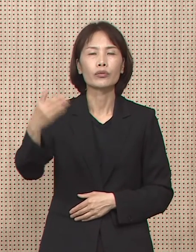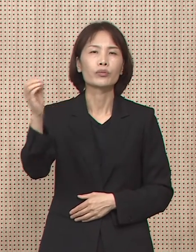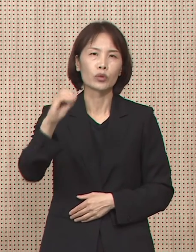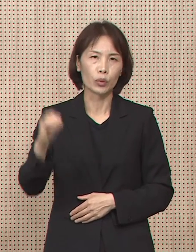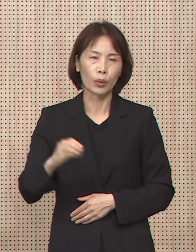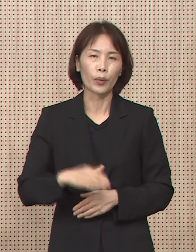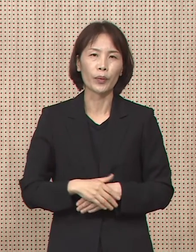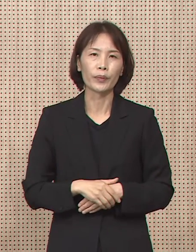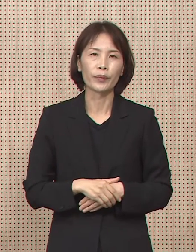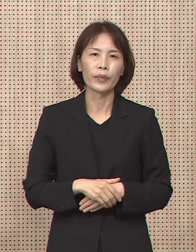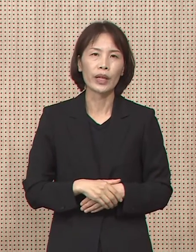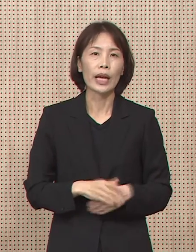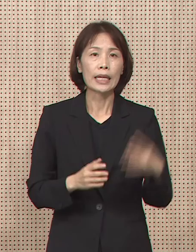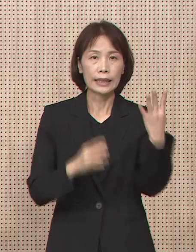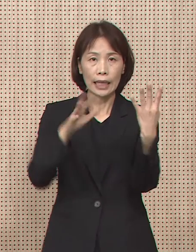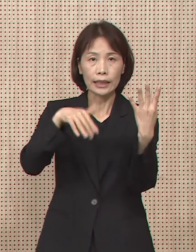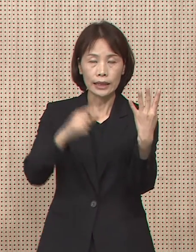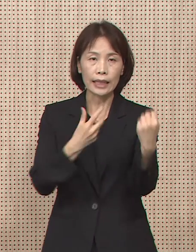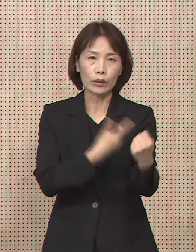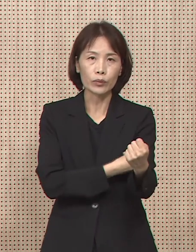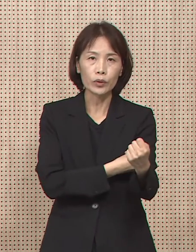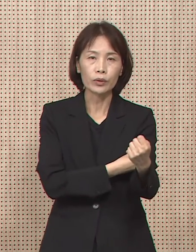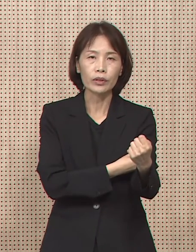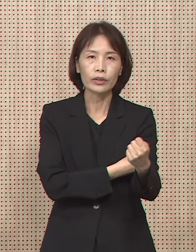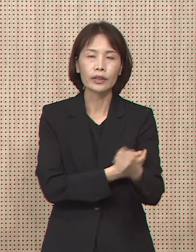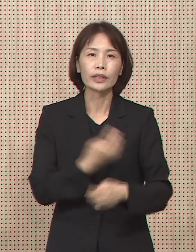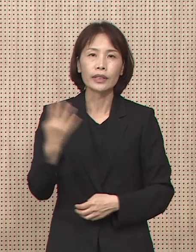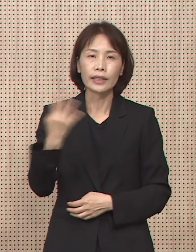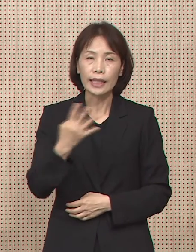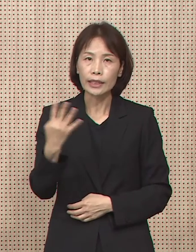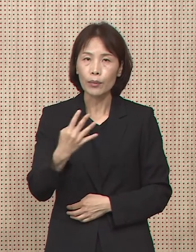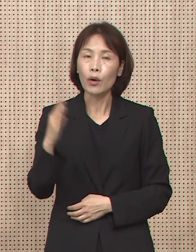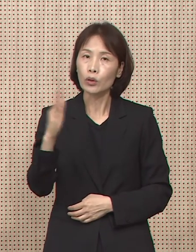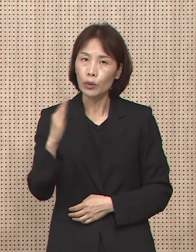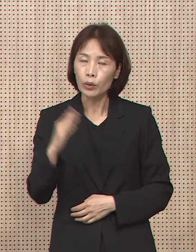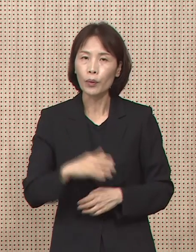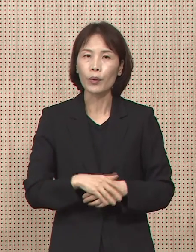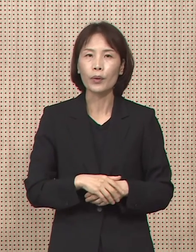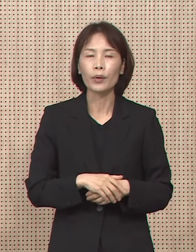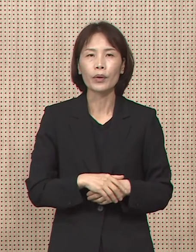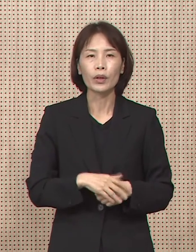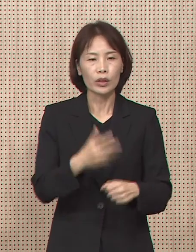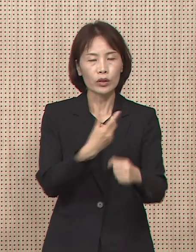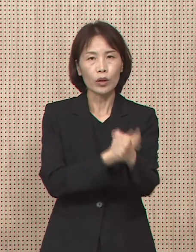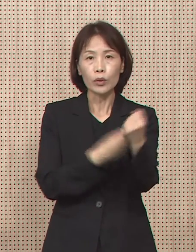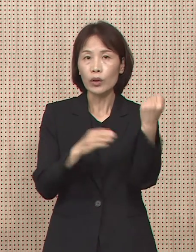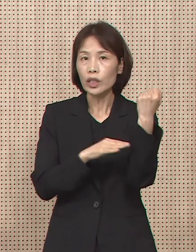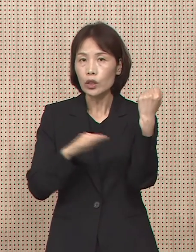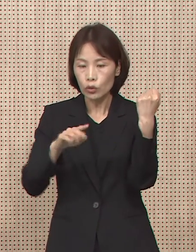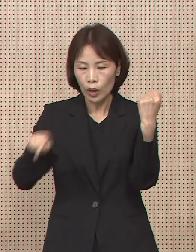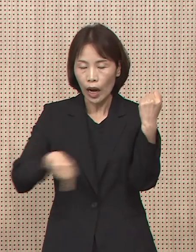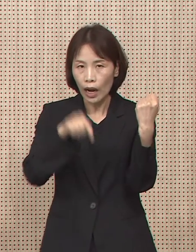해당합니다. 4차 접종자는 162만 9,909명으로 접종 대상자 대비